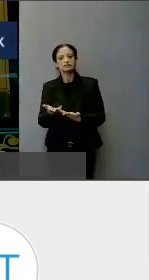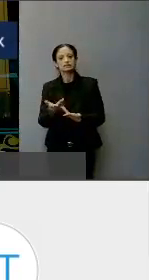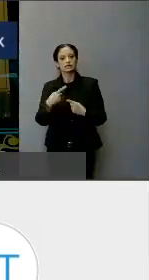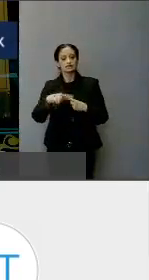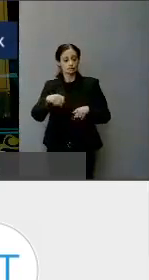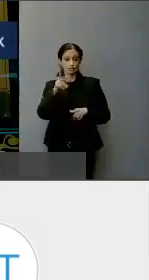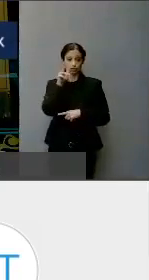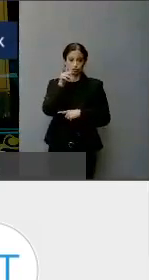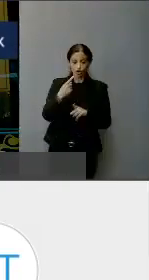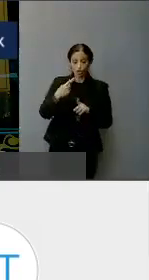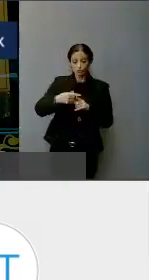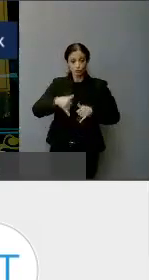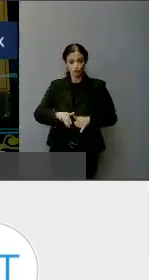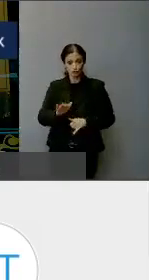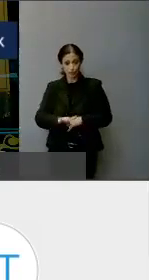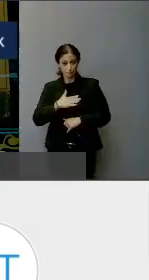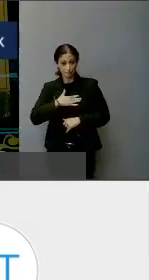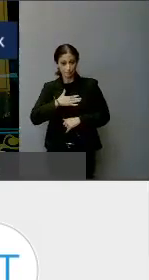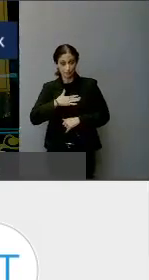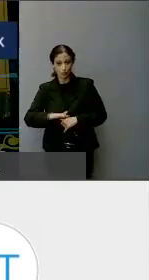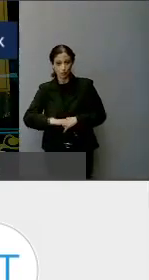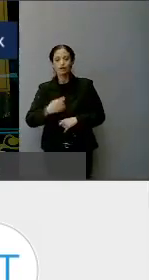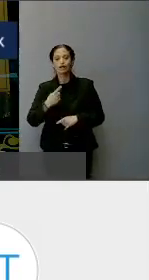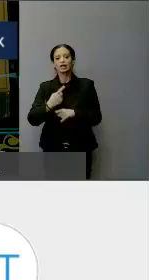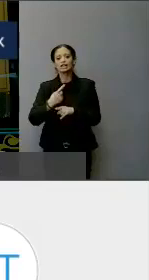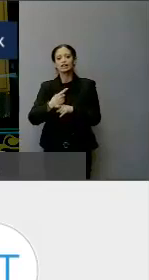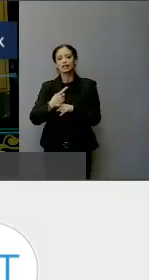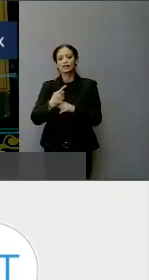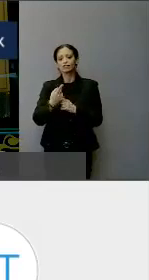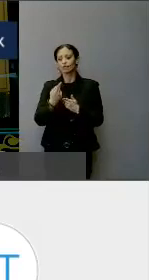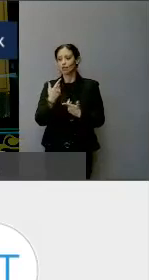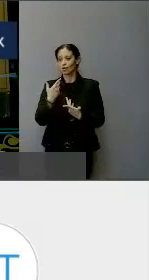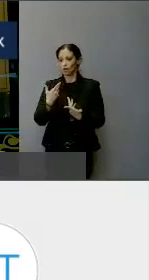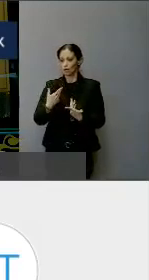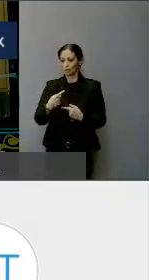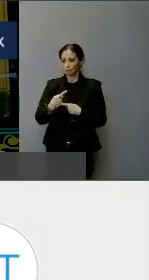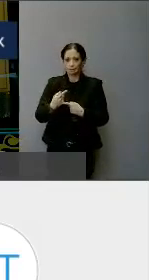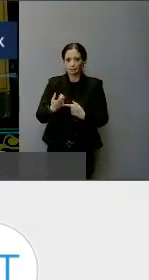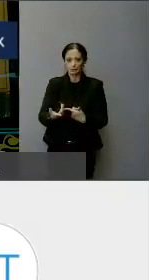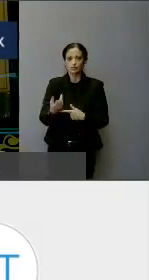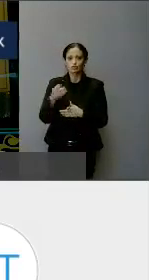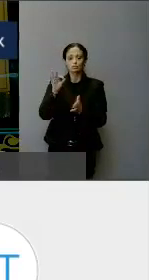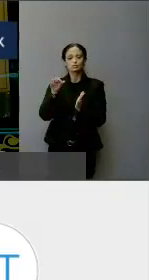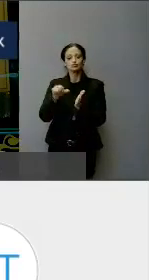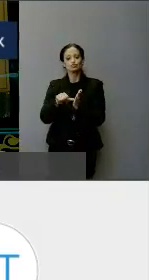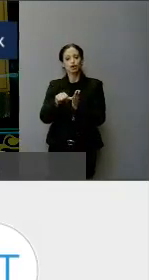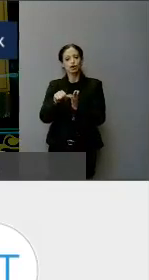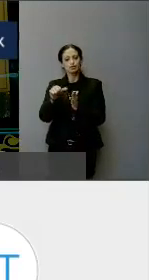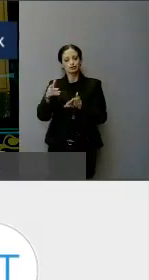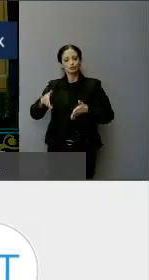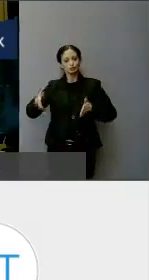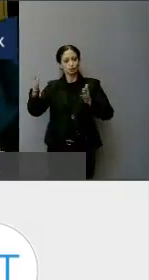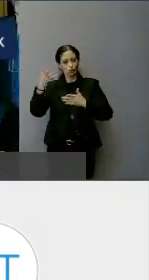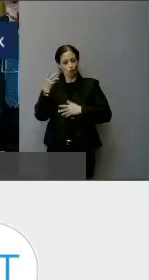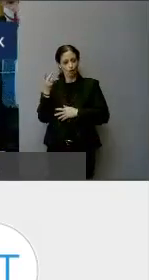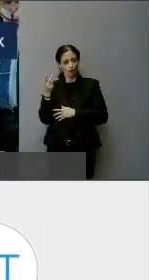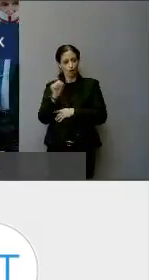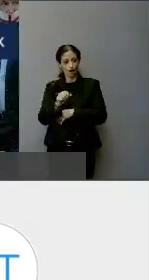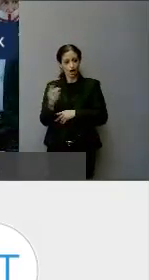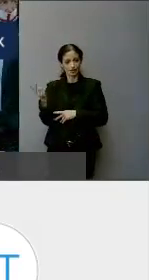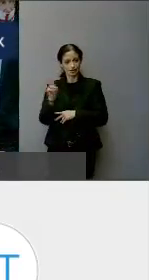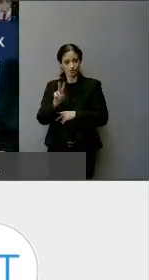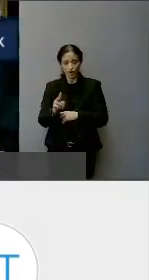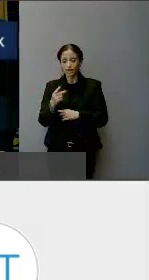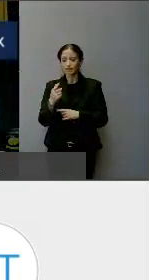che vengono a trovarsi nella necessità adeguatamente documentata dagli operatori dei centri antiviolenza e o dagli operatori comunali